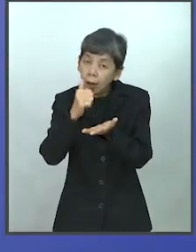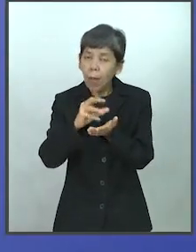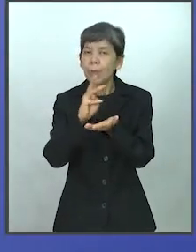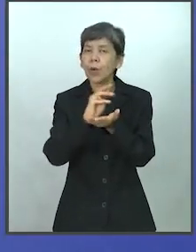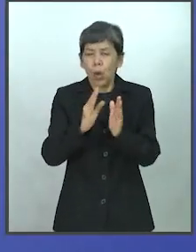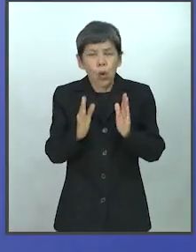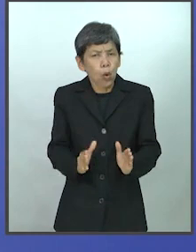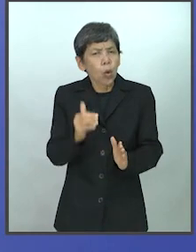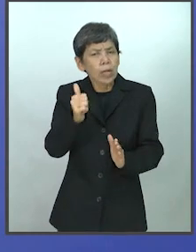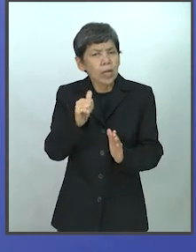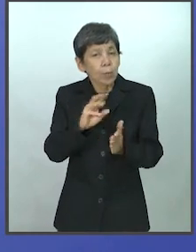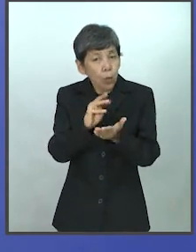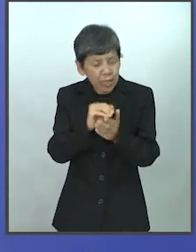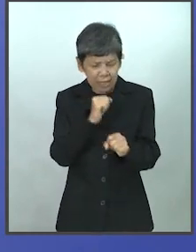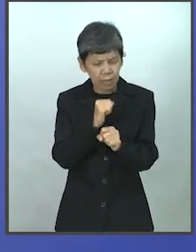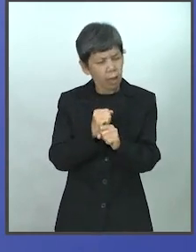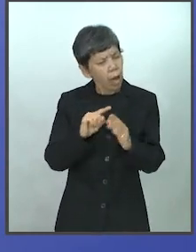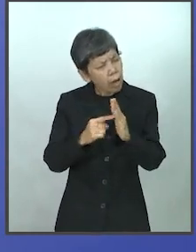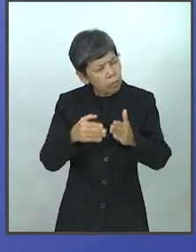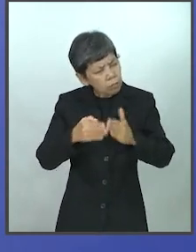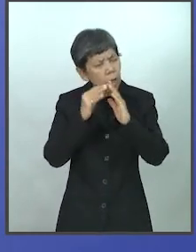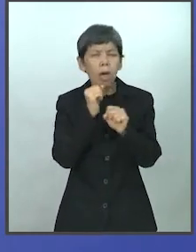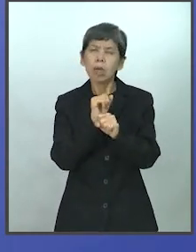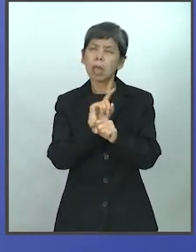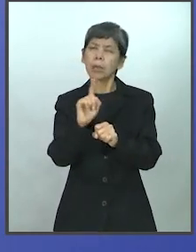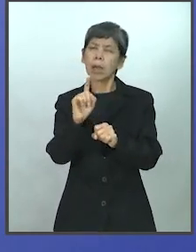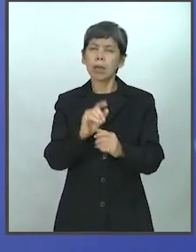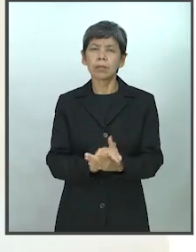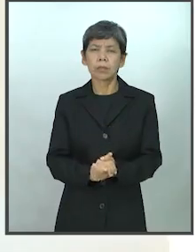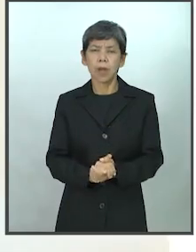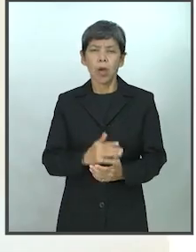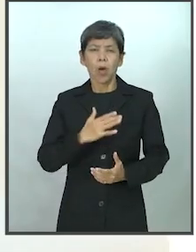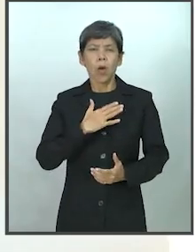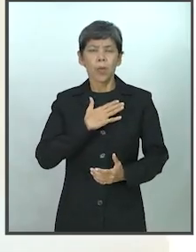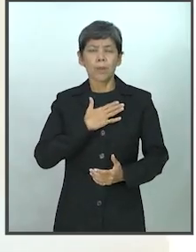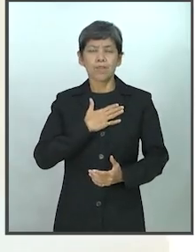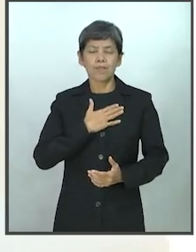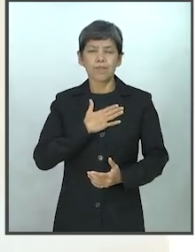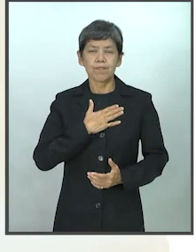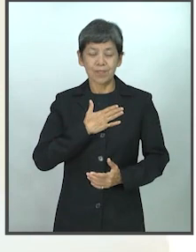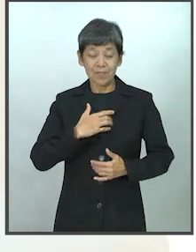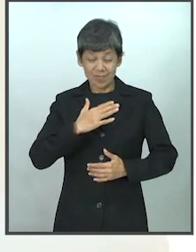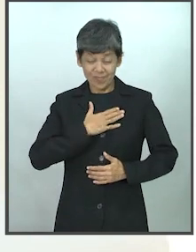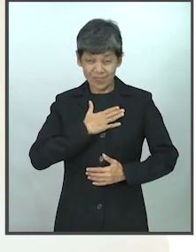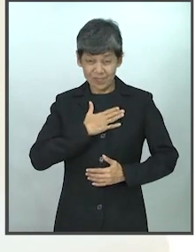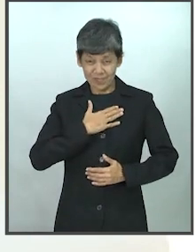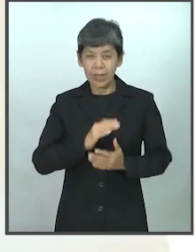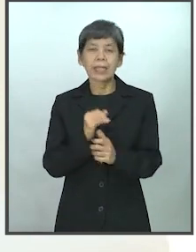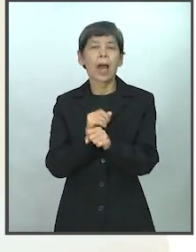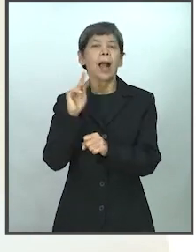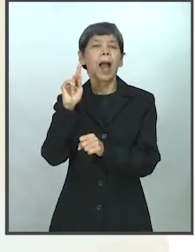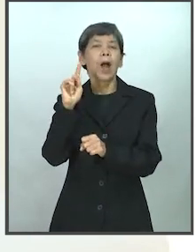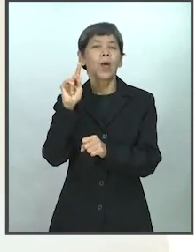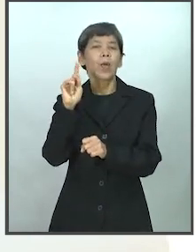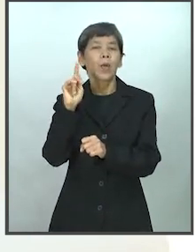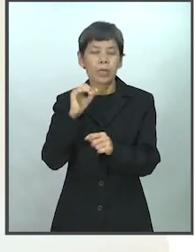ลนิธิคนดีฮะว่าเริ่มมายังไงประวัติความเป็นมายังไงครับ ครับผมตัวผมเองเนี่ยเป็นนักข่าวแผนก